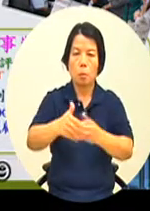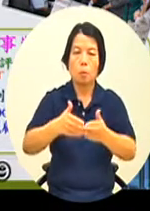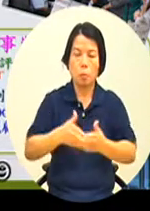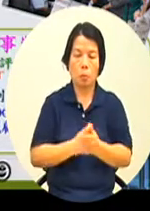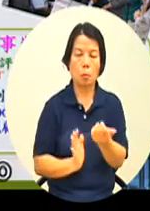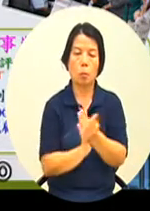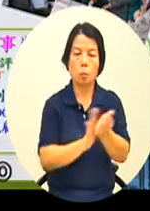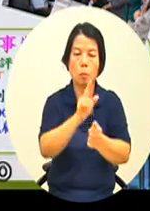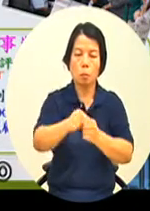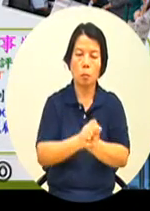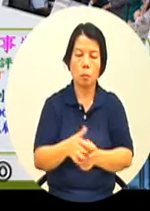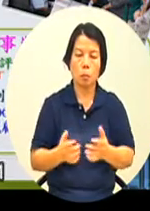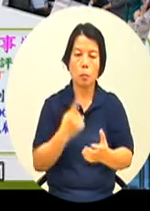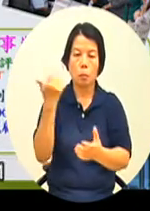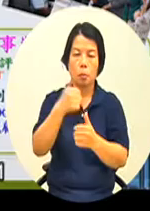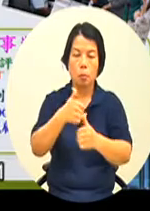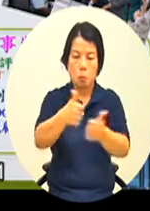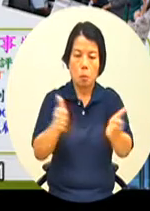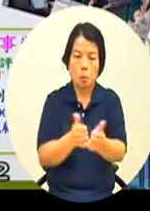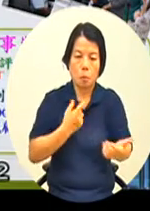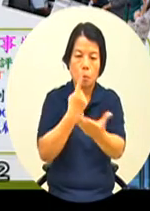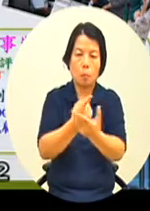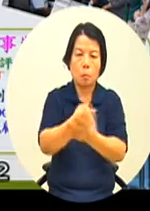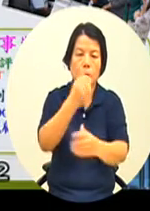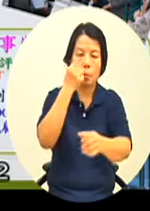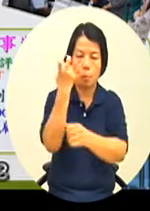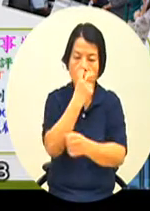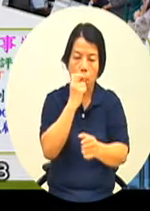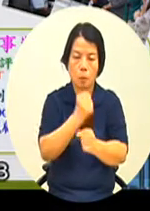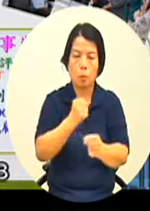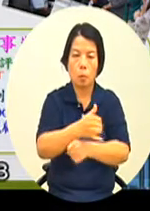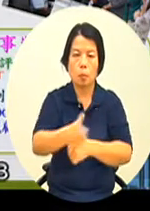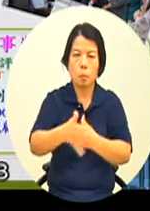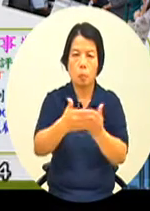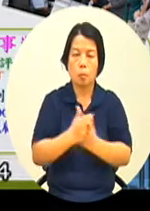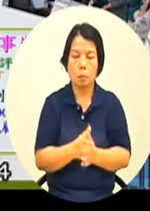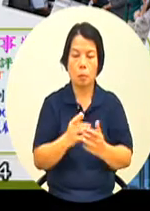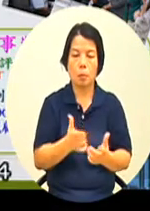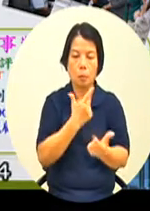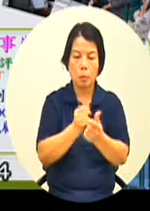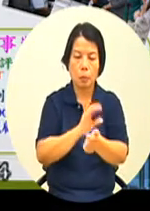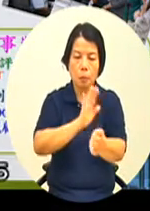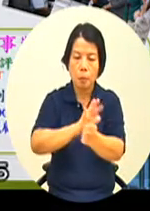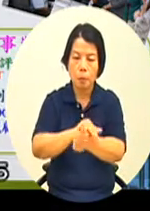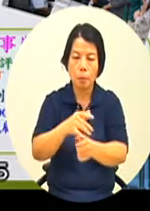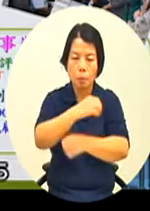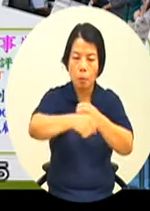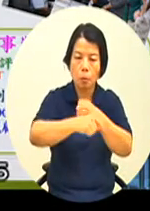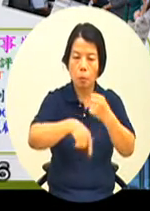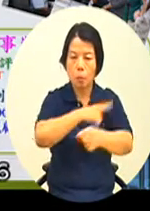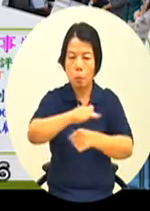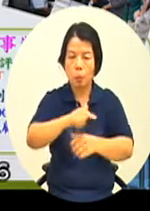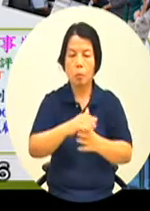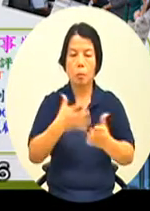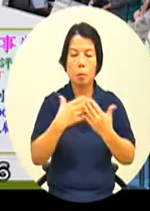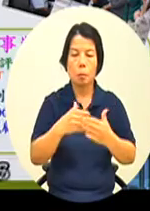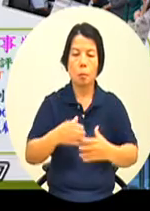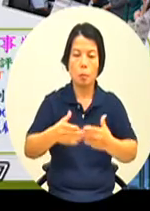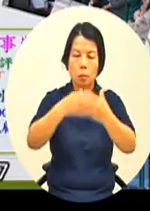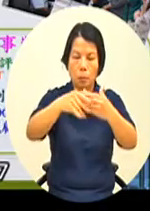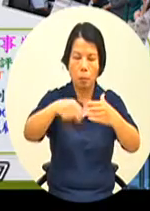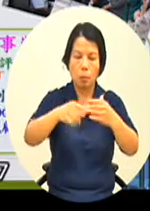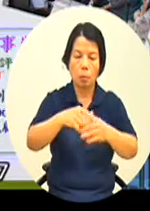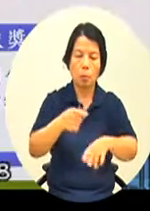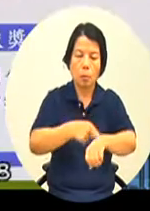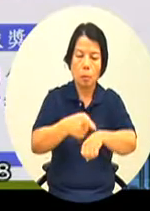励男性加入照顾服务工作、铁汉展优势、身障照顾一把照等两岸参加行政的性别平等故